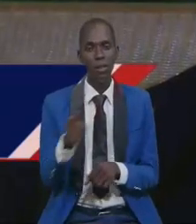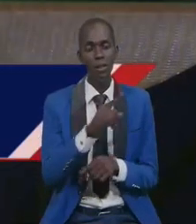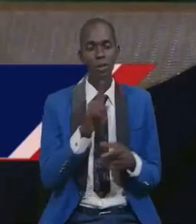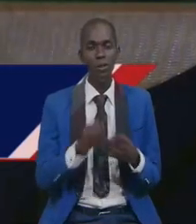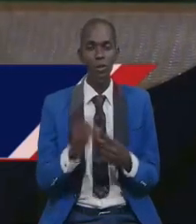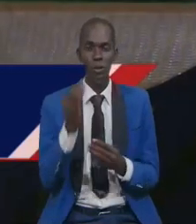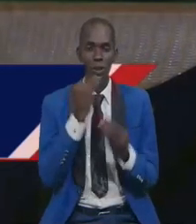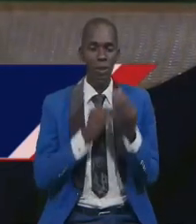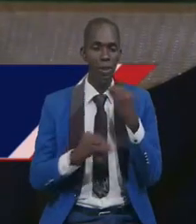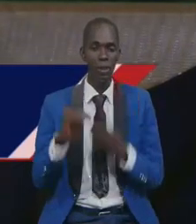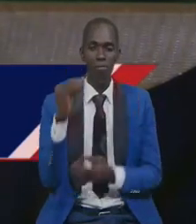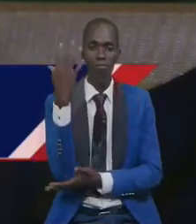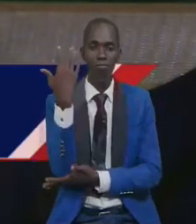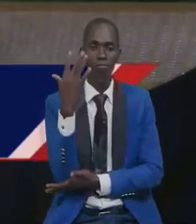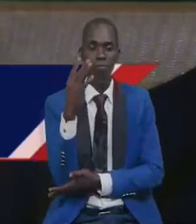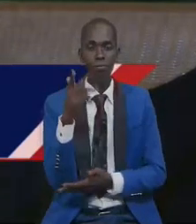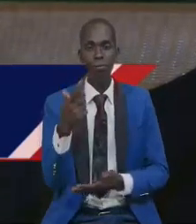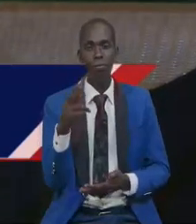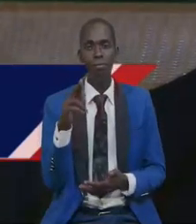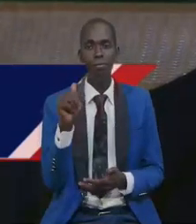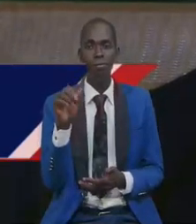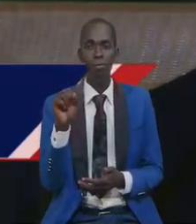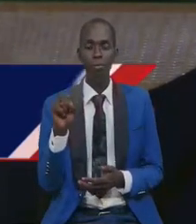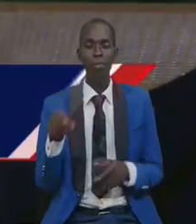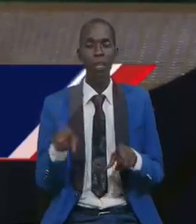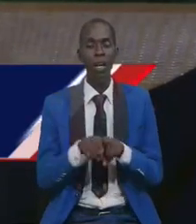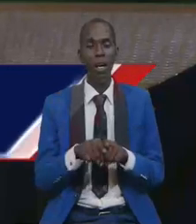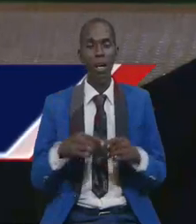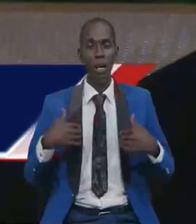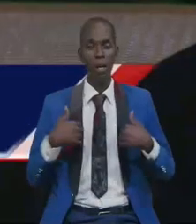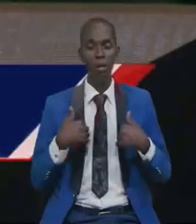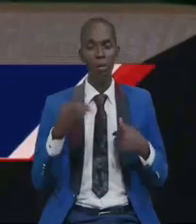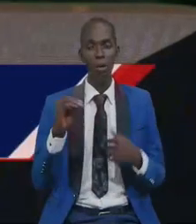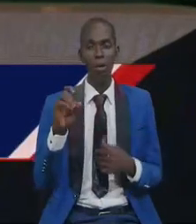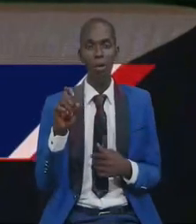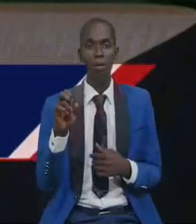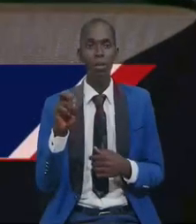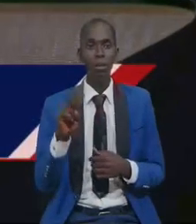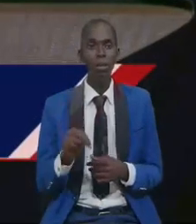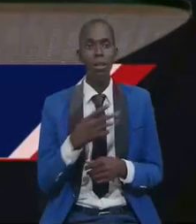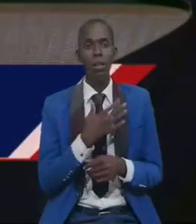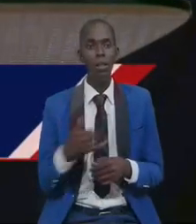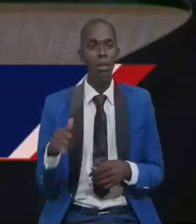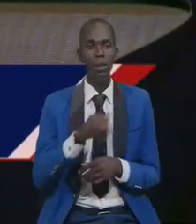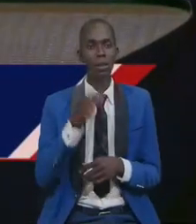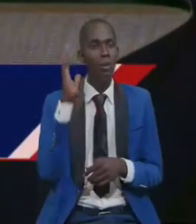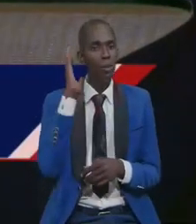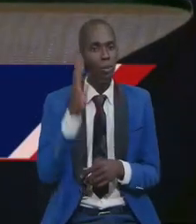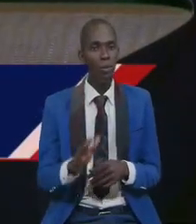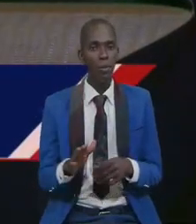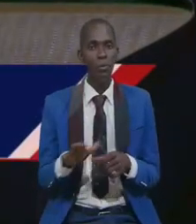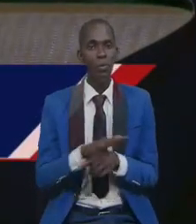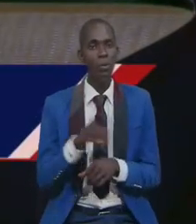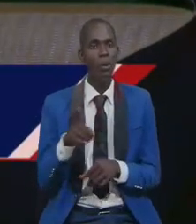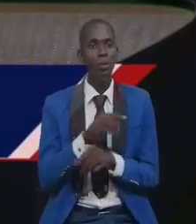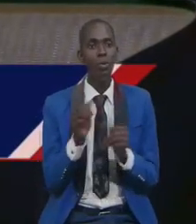comme au bœuf de l'herbe à manger. Tu seras trempé de la rosée du